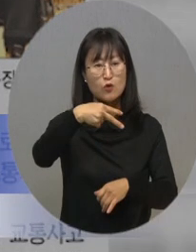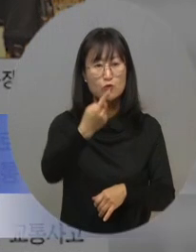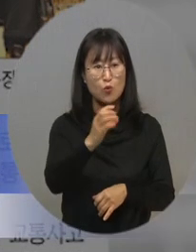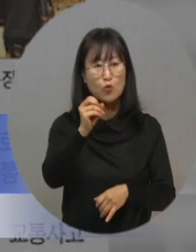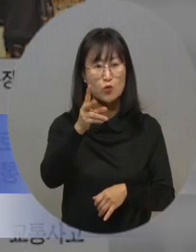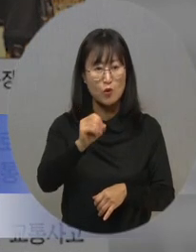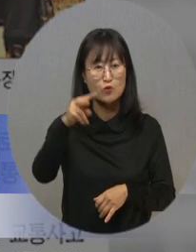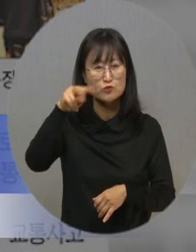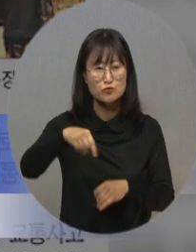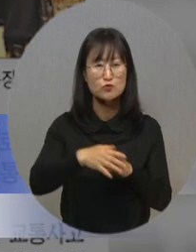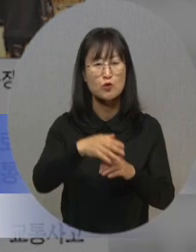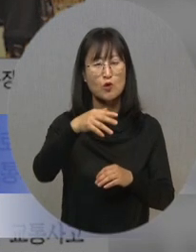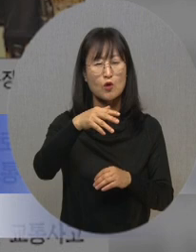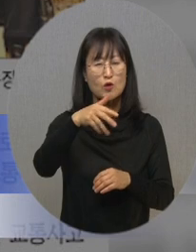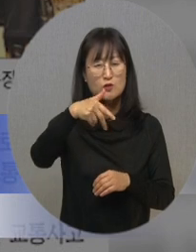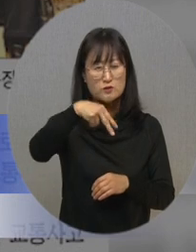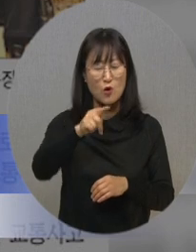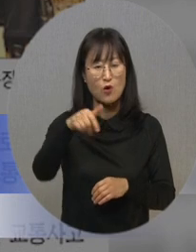교장협의회